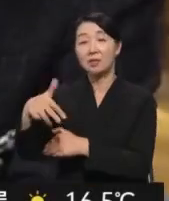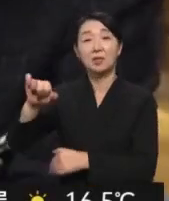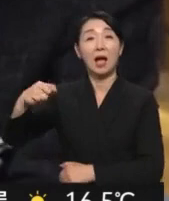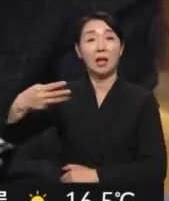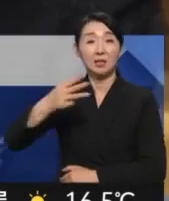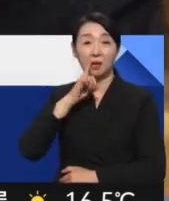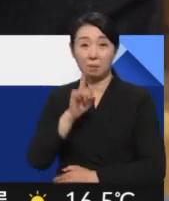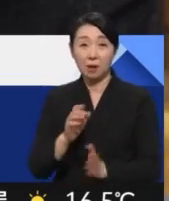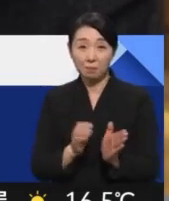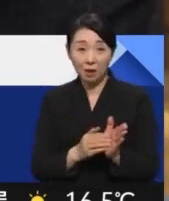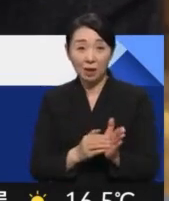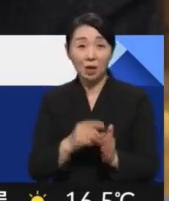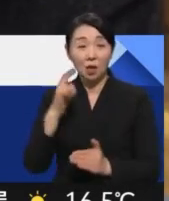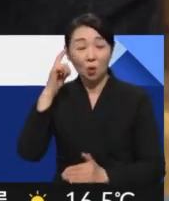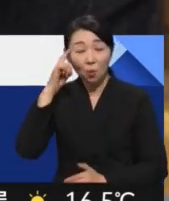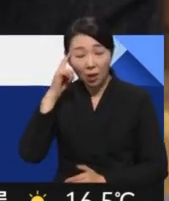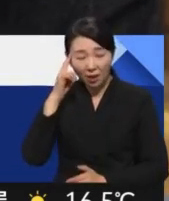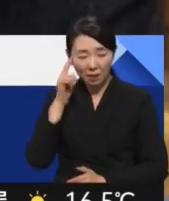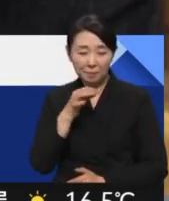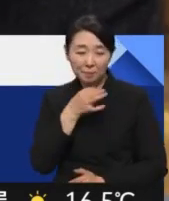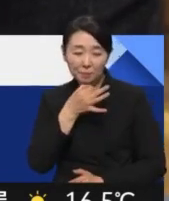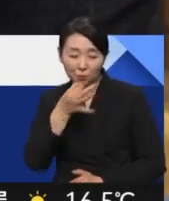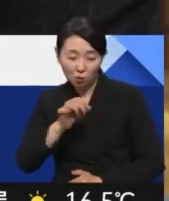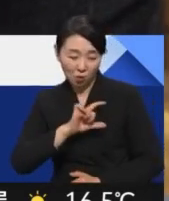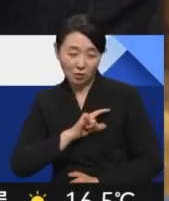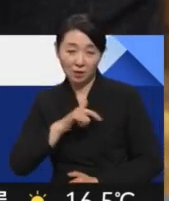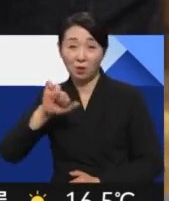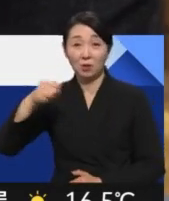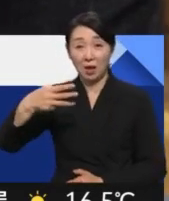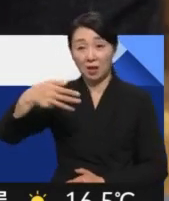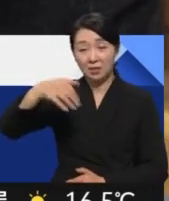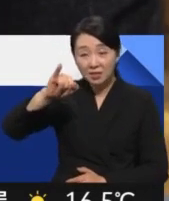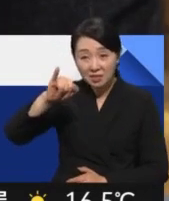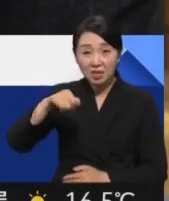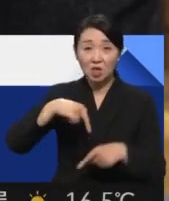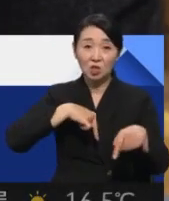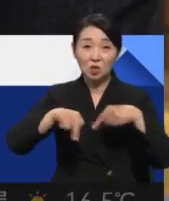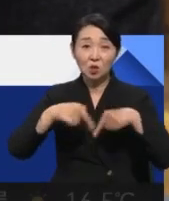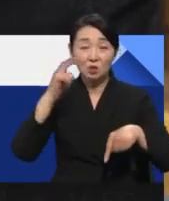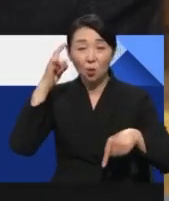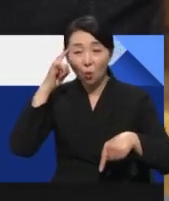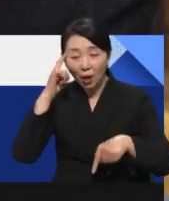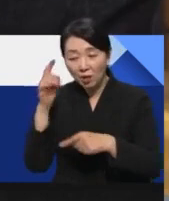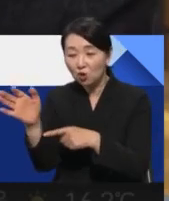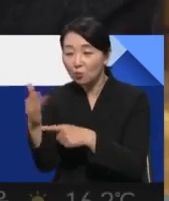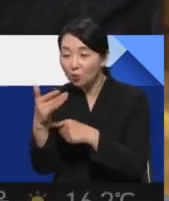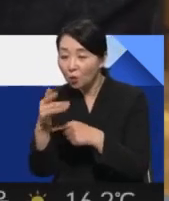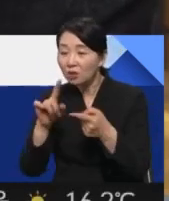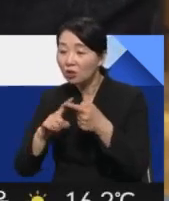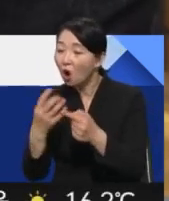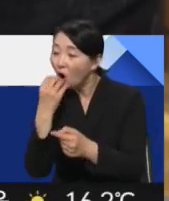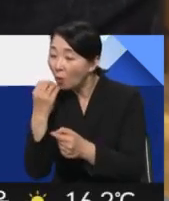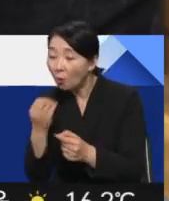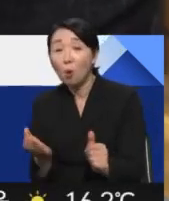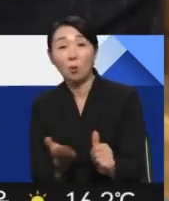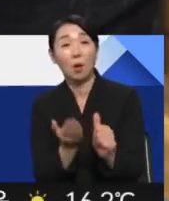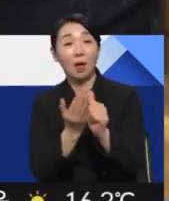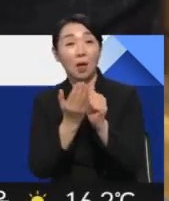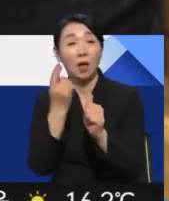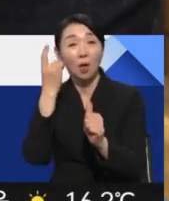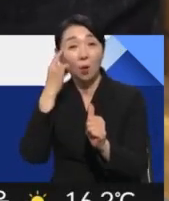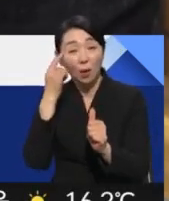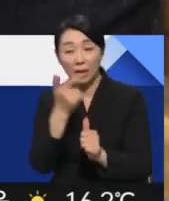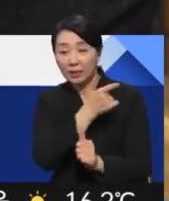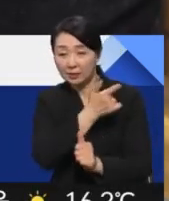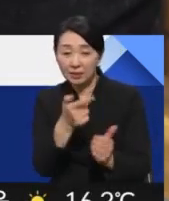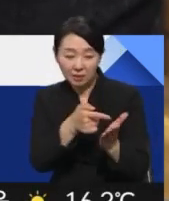그걸 저는 소위 말해서 갈치 정치라고 이야기를 합니다. 갈치는 갈치를 먹고 크거든요. 갈치 큰 갈치 배를 가르면 갈치가